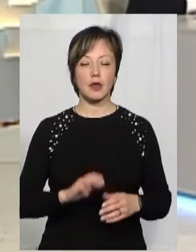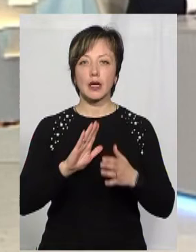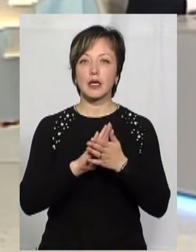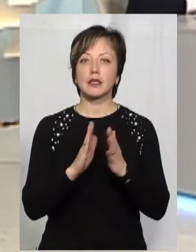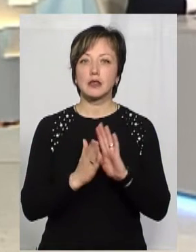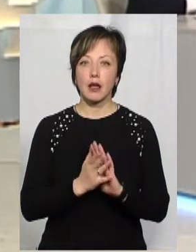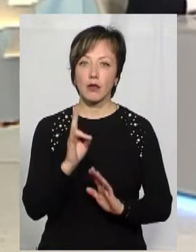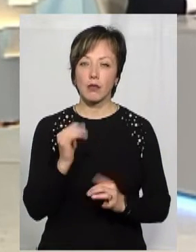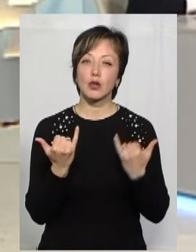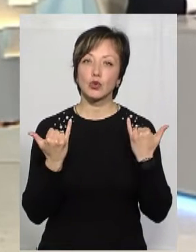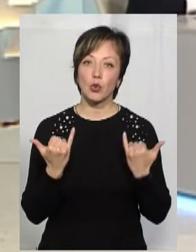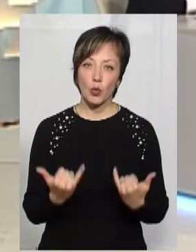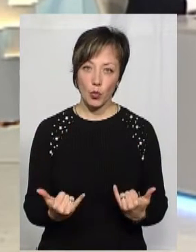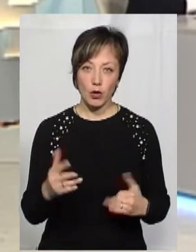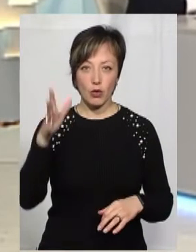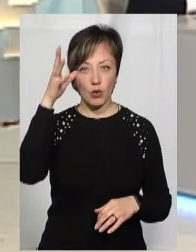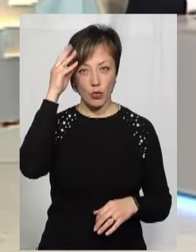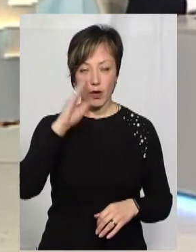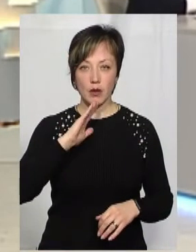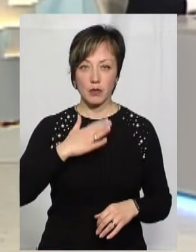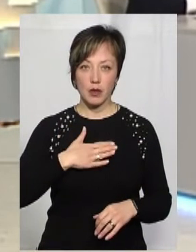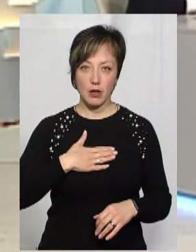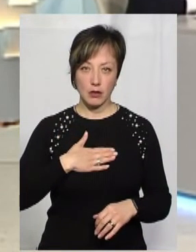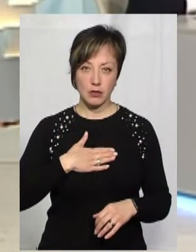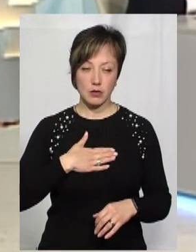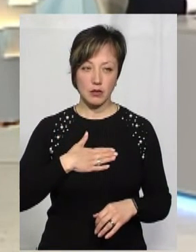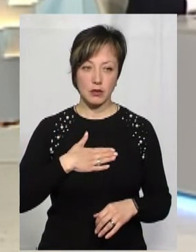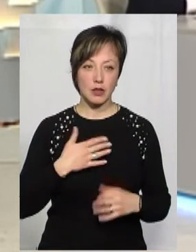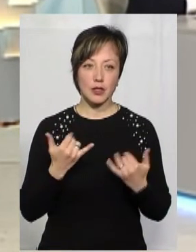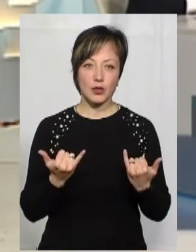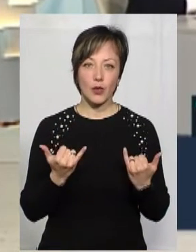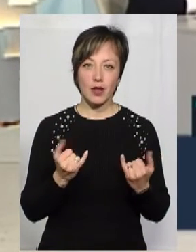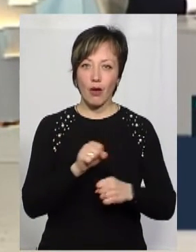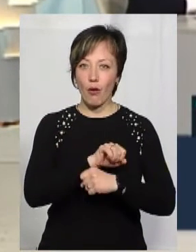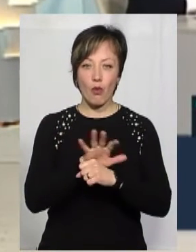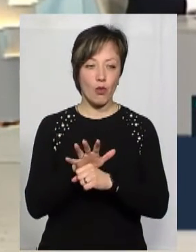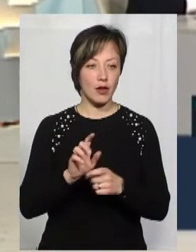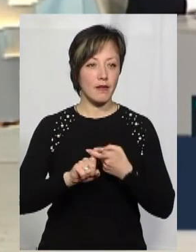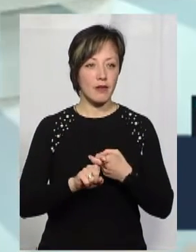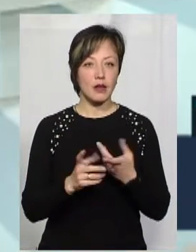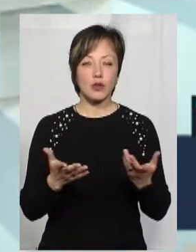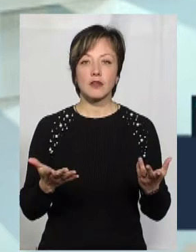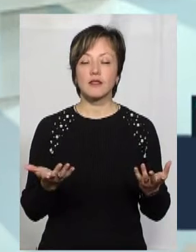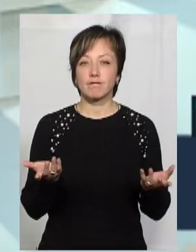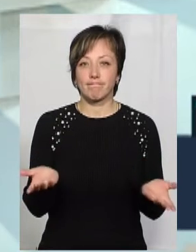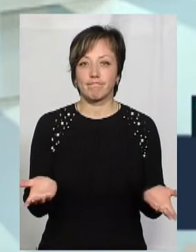Станом на сьогодні, з урахуванням нашого, ми сьогодні мали не говорити про коронавірус, але все рівно в зв'язку